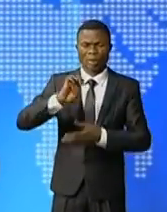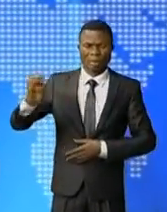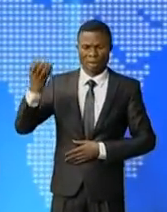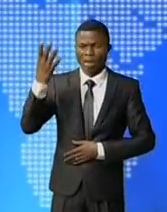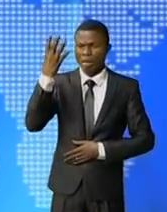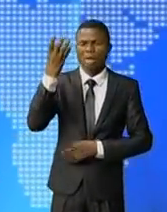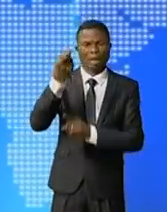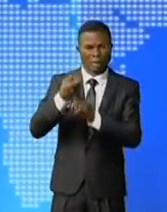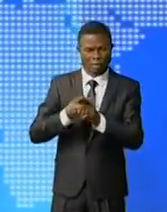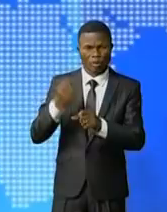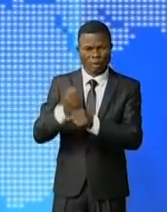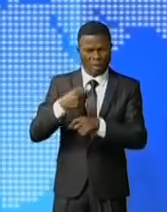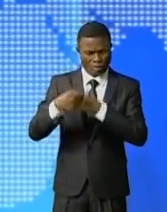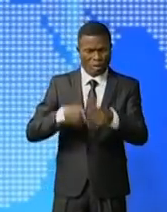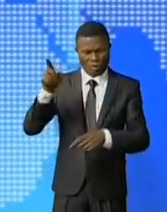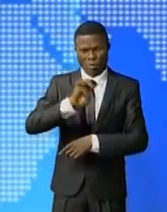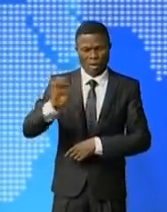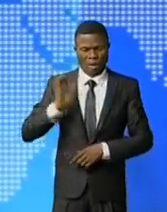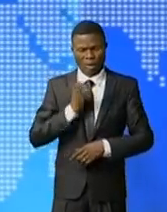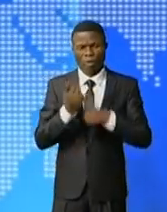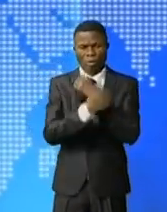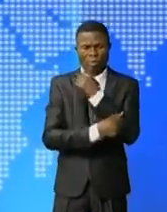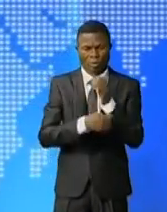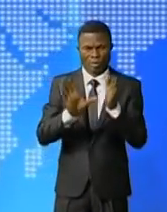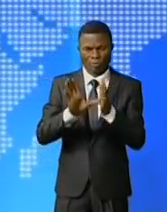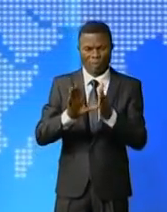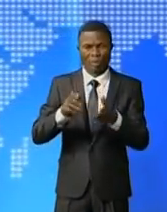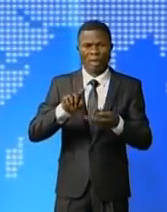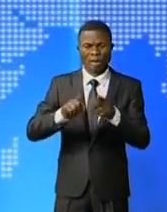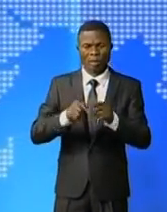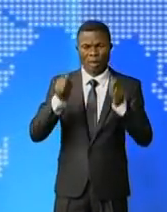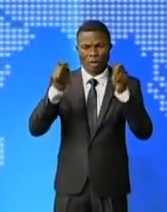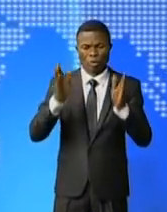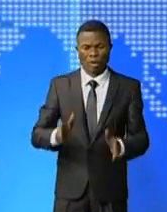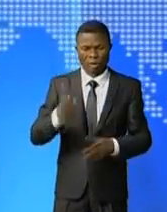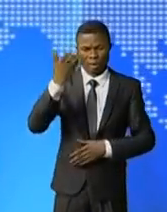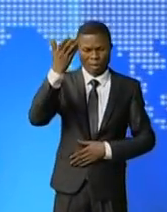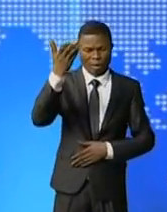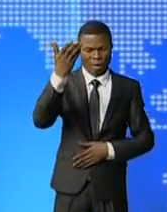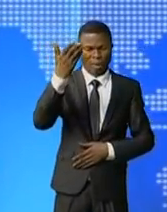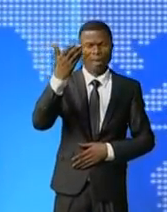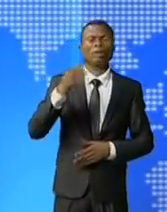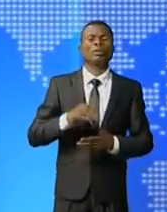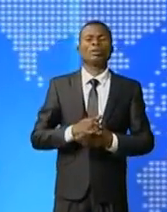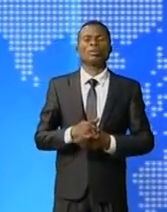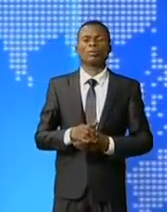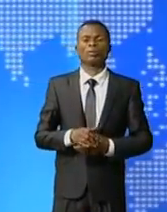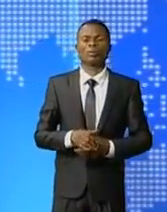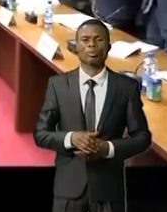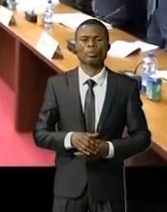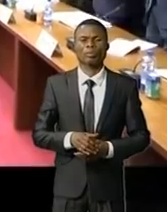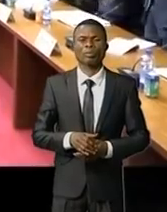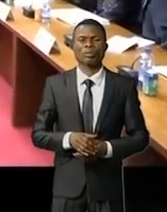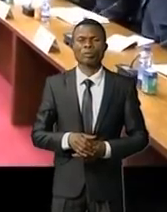4 mois de sa mise en vigueur dans l'est du pays. Patsy Tondouangou, Marcel Mupinga, bienvenue. Lusala nous en parle dans ce